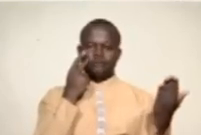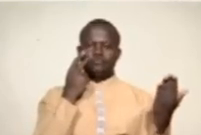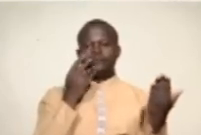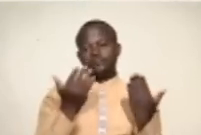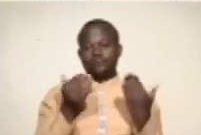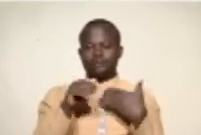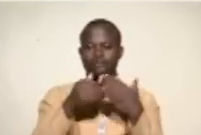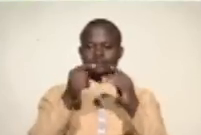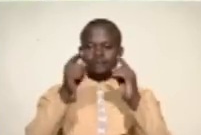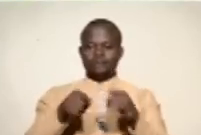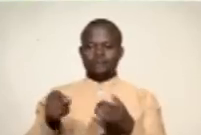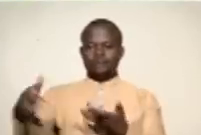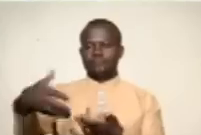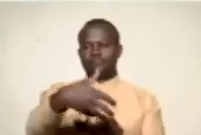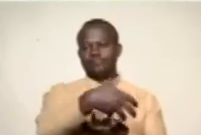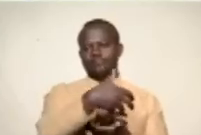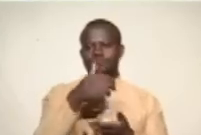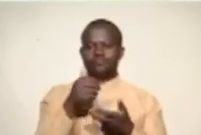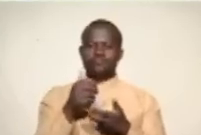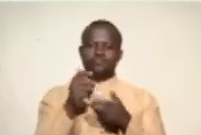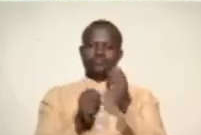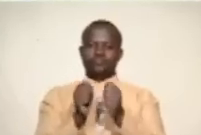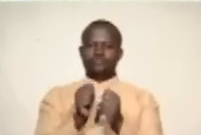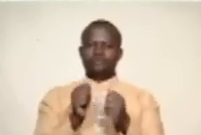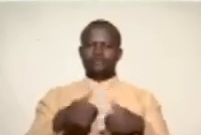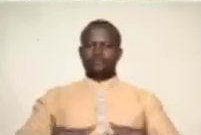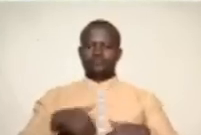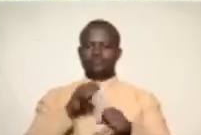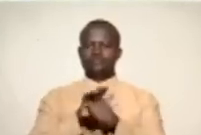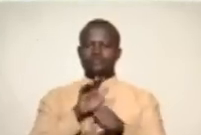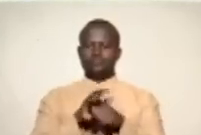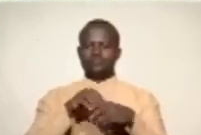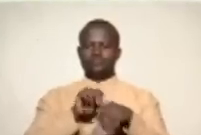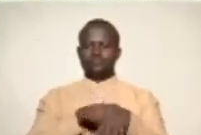yashyikira nk'ikusanyirizo ry'amata. Urubyiruko rwinshi muri iki gihe nta kazi bafite kubera ko